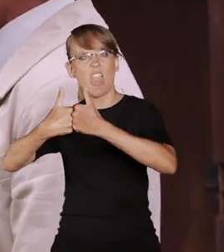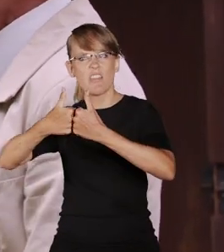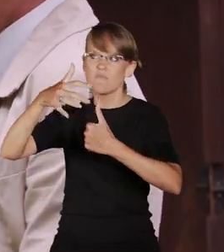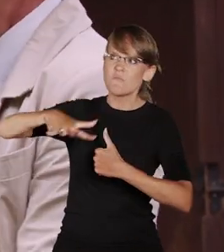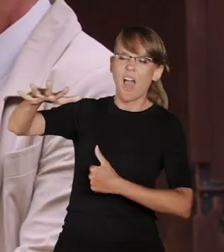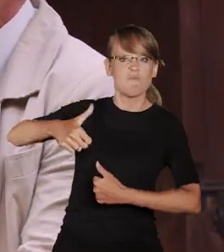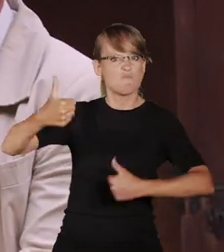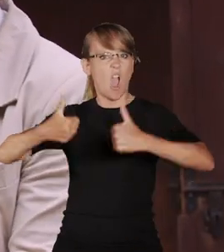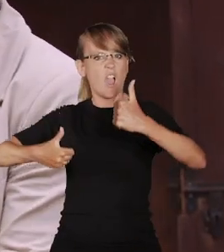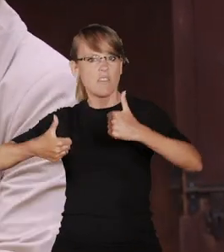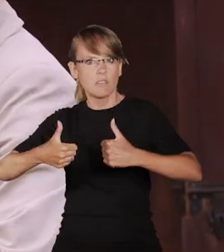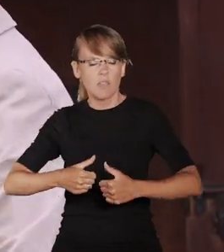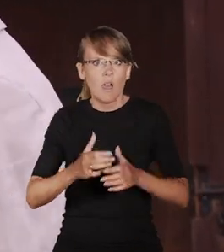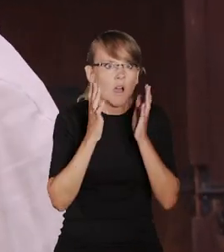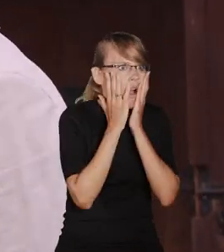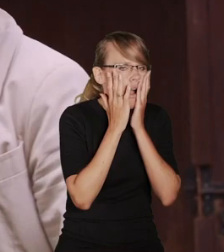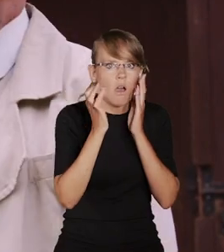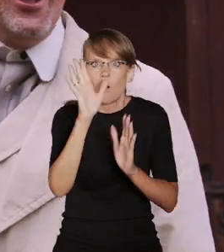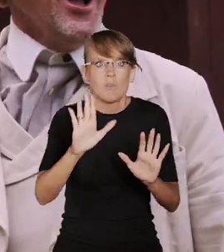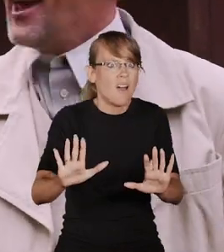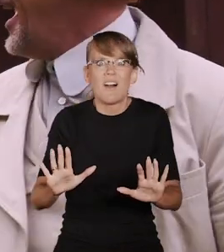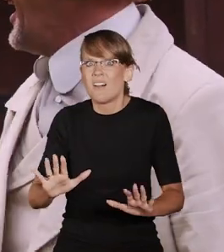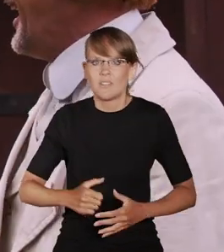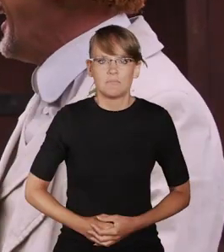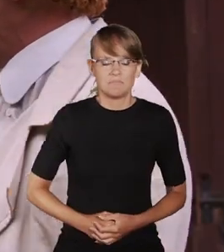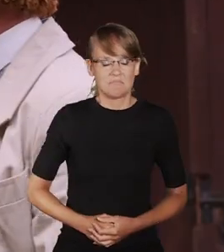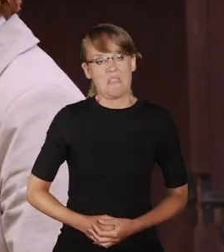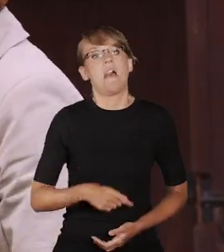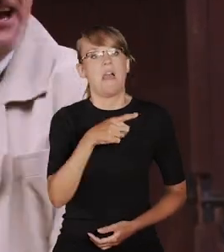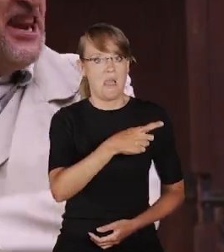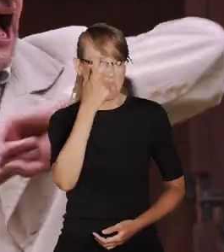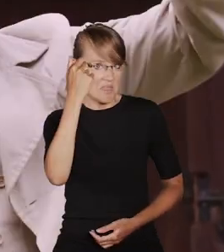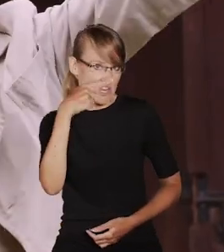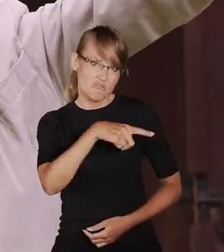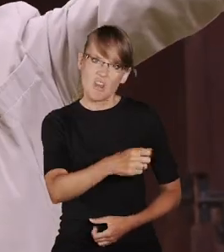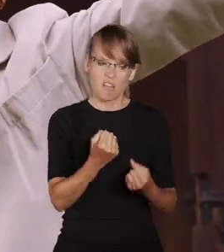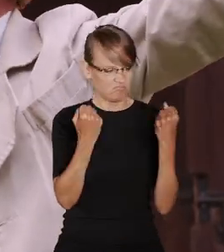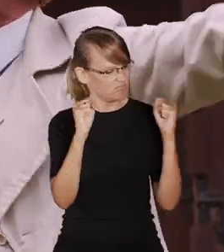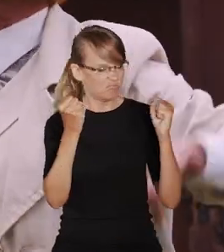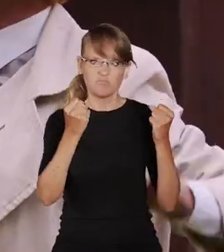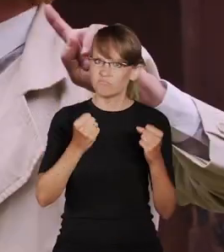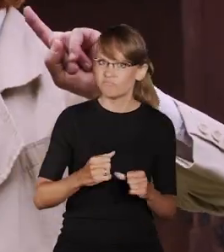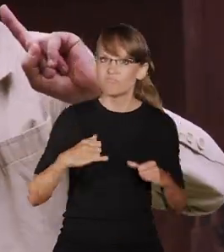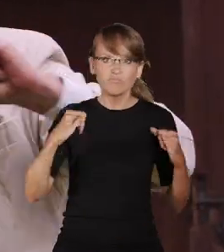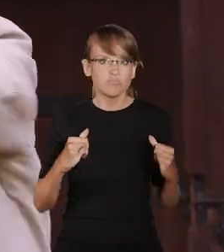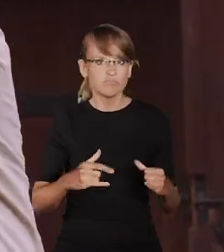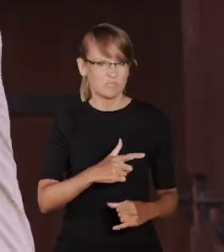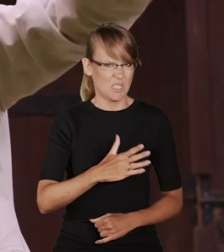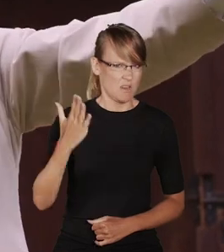poetyczną, to pani wolno mnie bezkarnie obrażać? A nie! Na plac! Rany boskie!